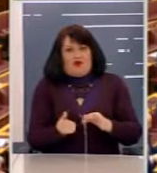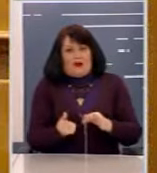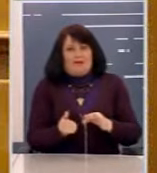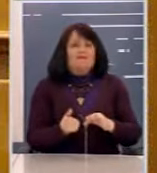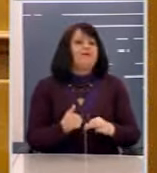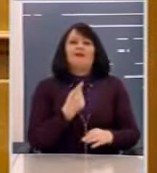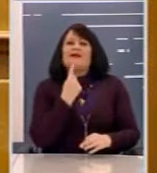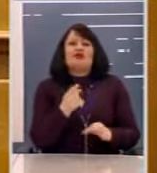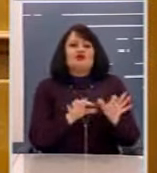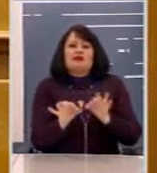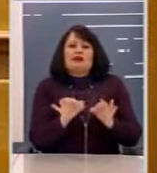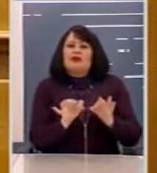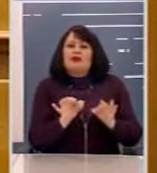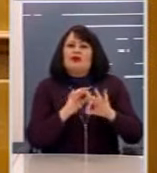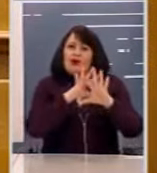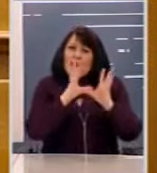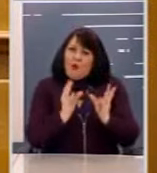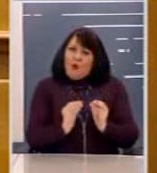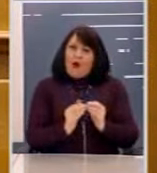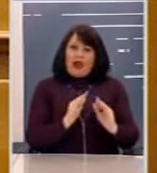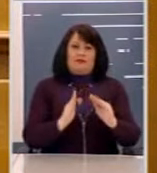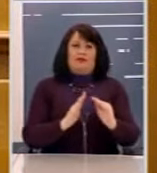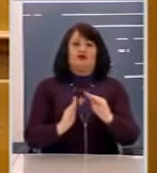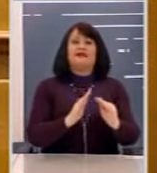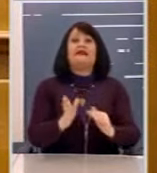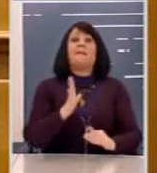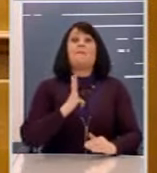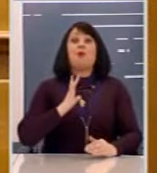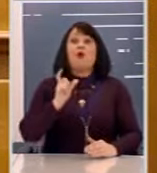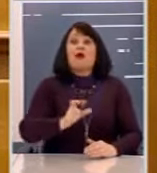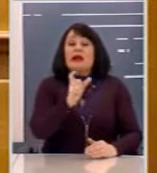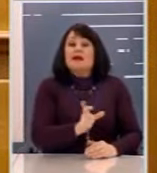που λέει καθολική κάλυψη των πολιτών,